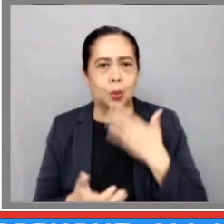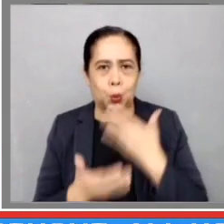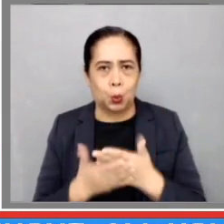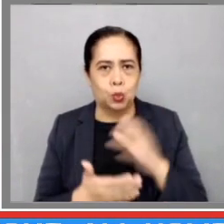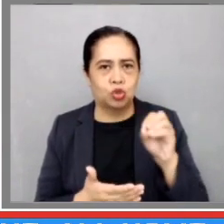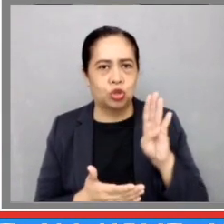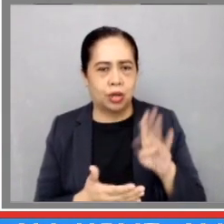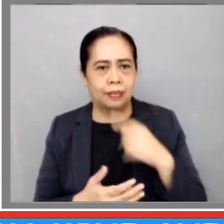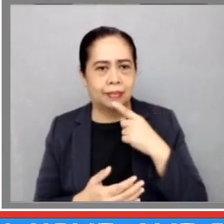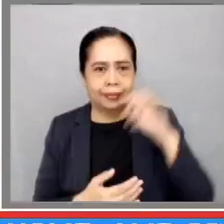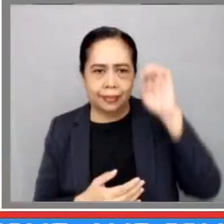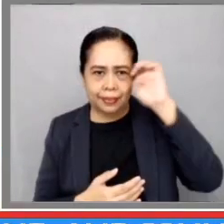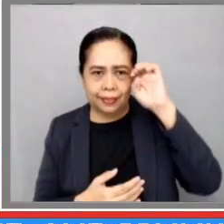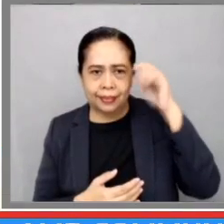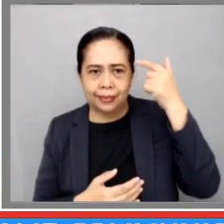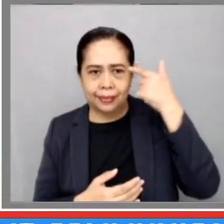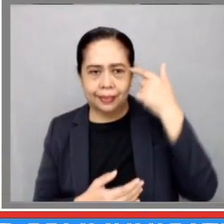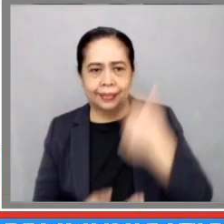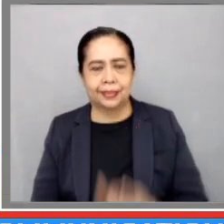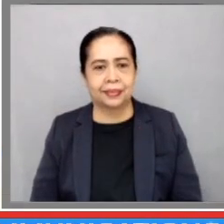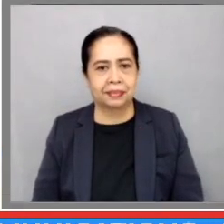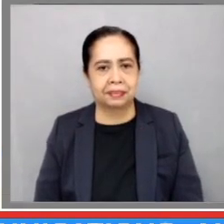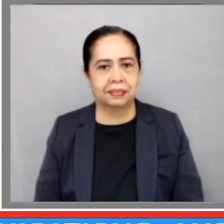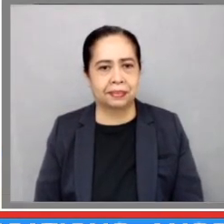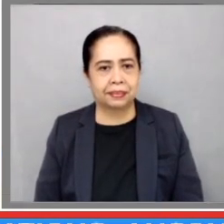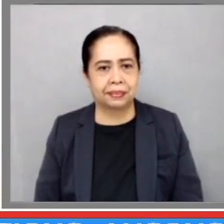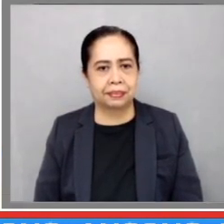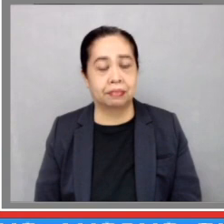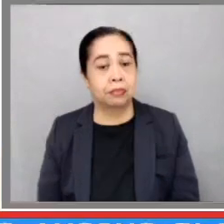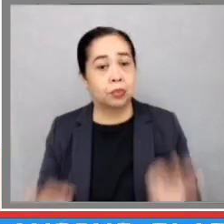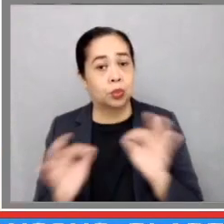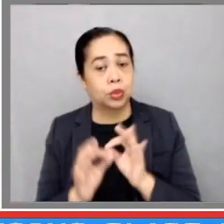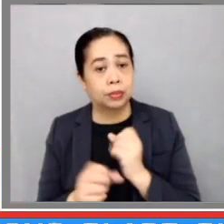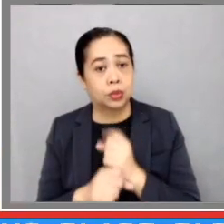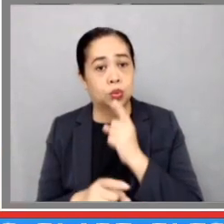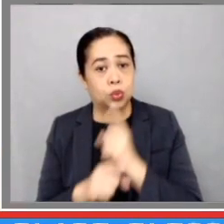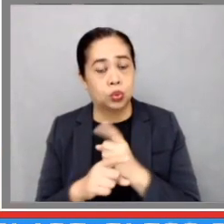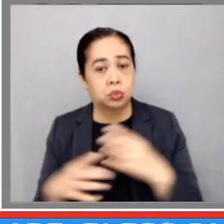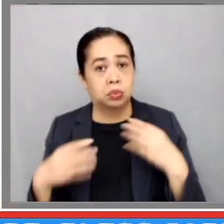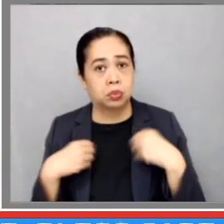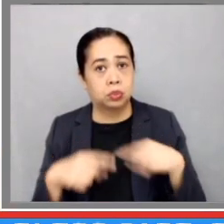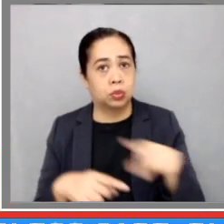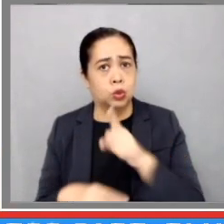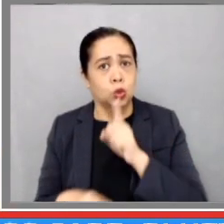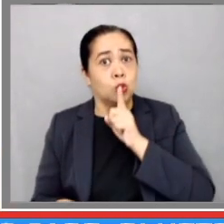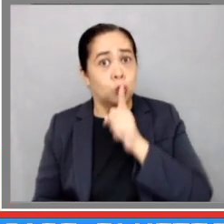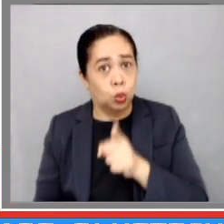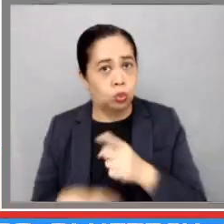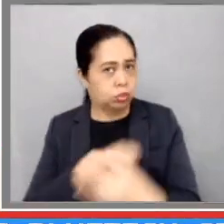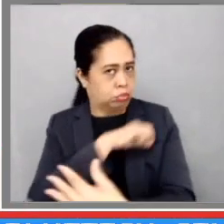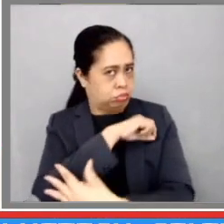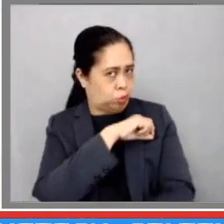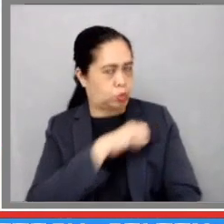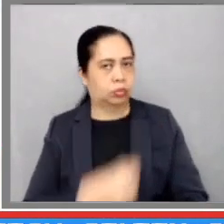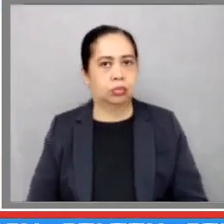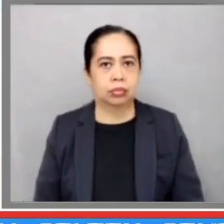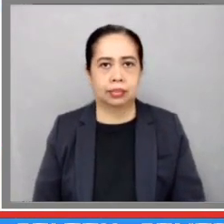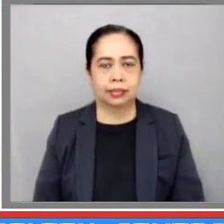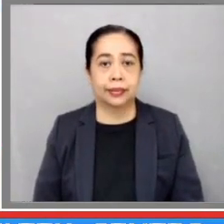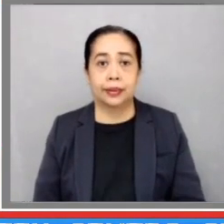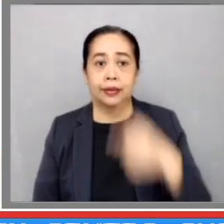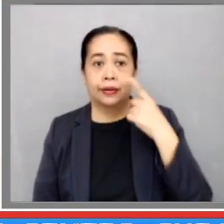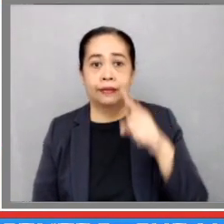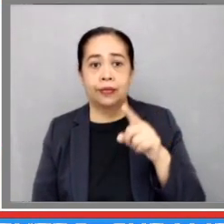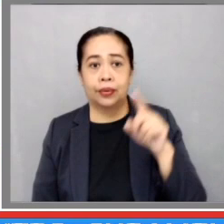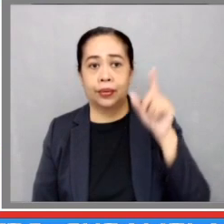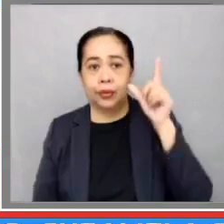Edwin Gondraneos. Basta raw, masigurong matatanggap ito ng tunay na mahihirap. Para naman kay Len